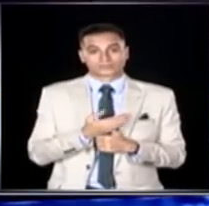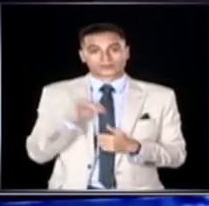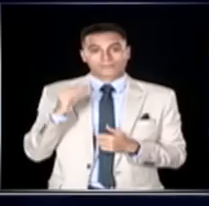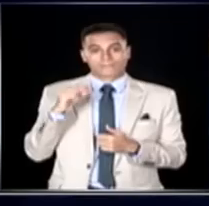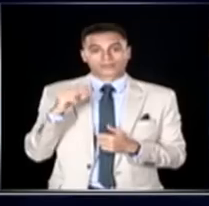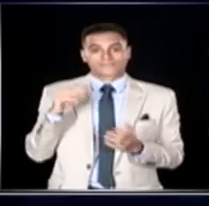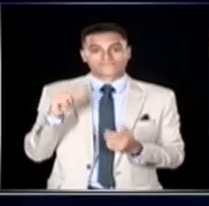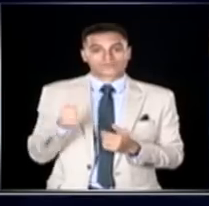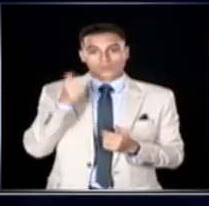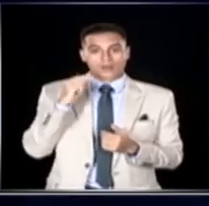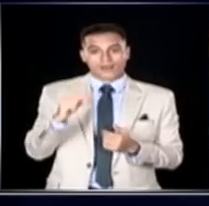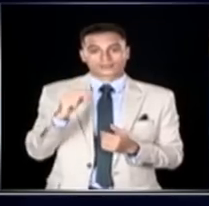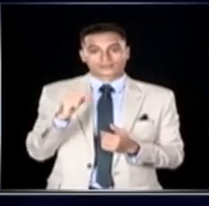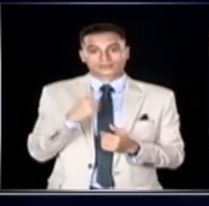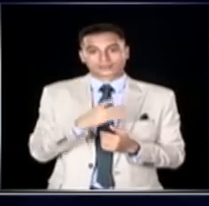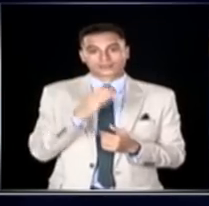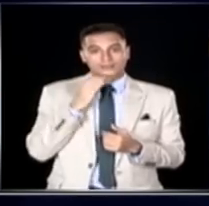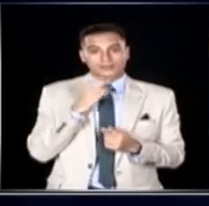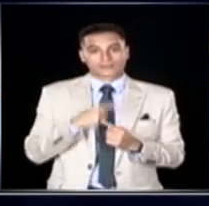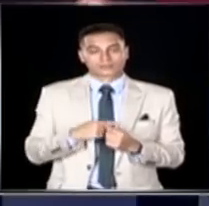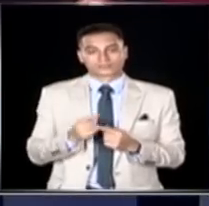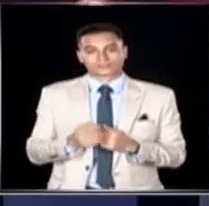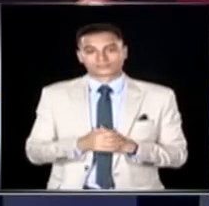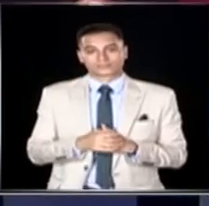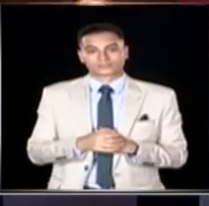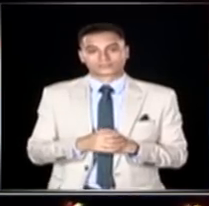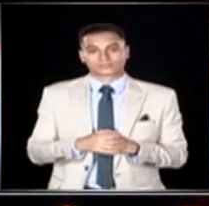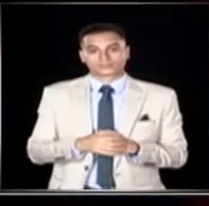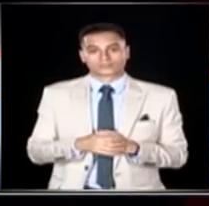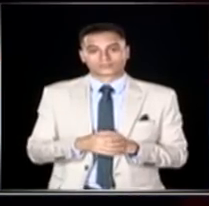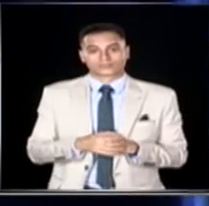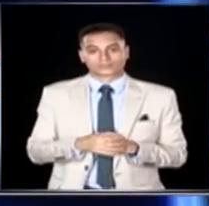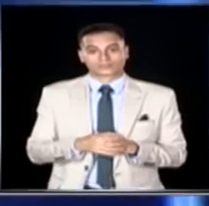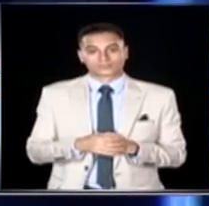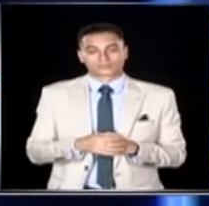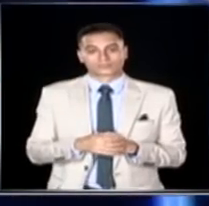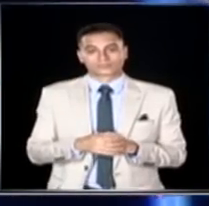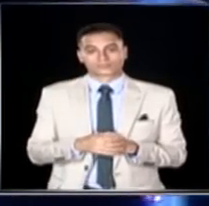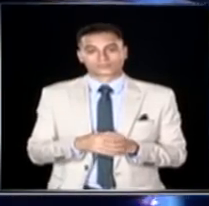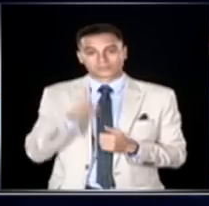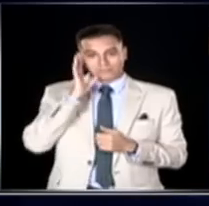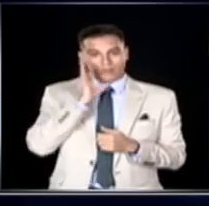محمد فؤاد. محمد فؤاد إجابة خاطئة. تمثيلية لمين بقى؟